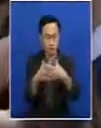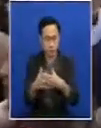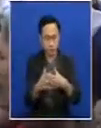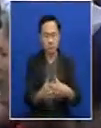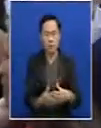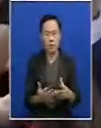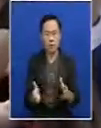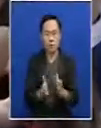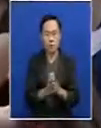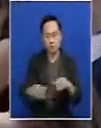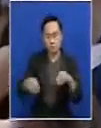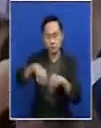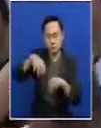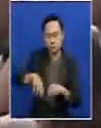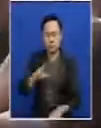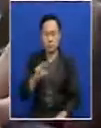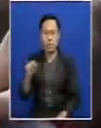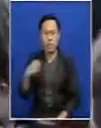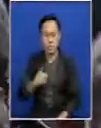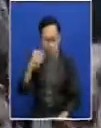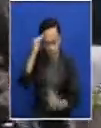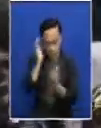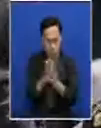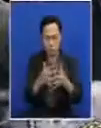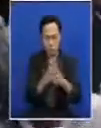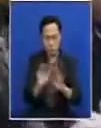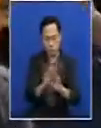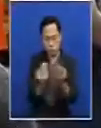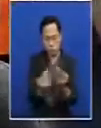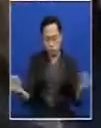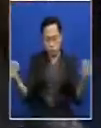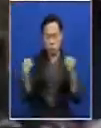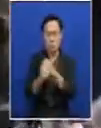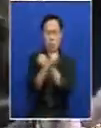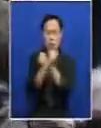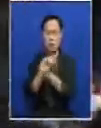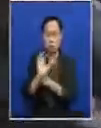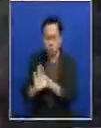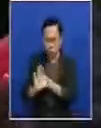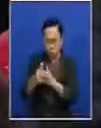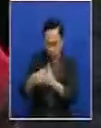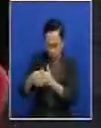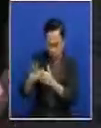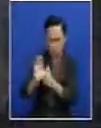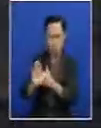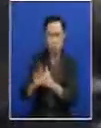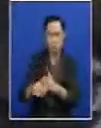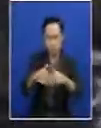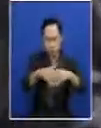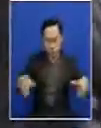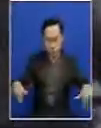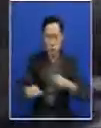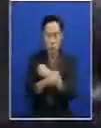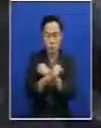ผู้ประท้วงเข้าใกล้อาคารรัฐสภาตำรวจสหรัฐออกมาตั้งแถวพร้อมประกาศให้ผู้ประท้วงออกจากเขตรักษาความปลอ